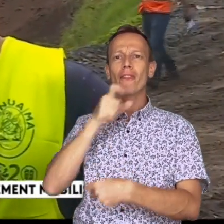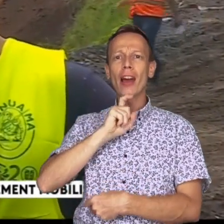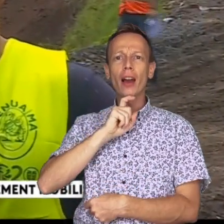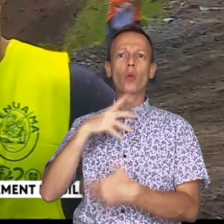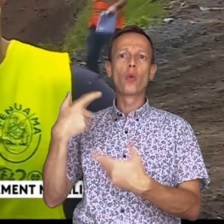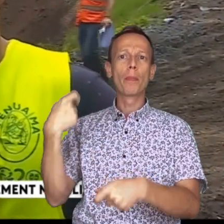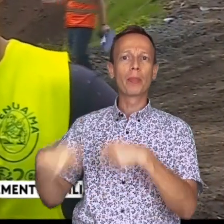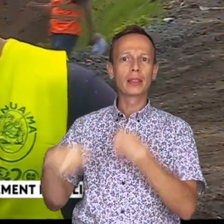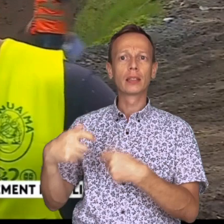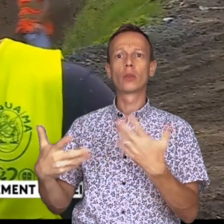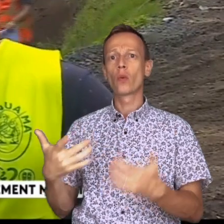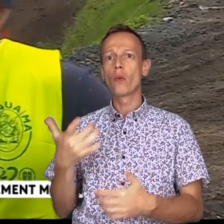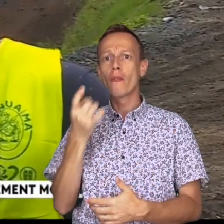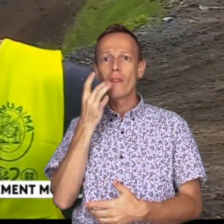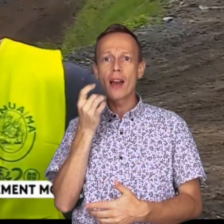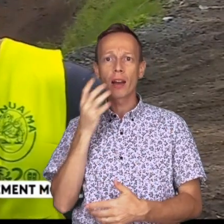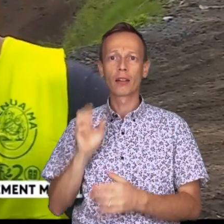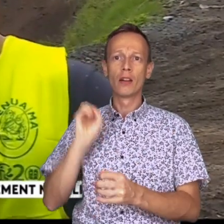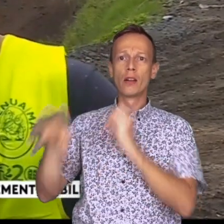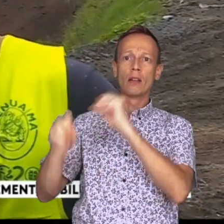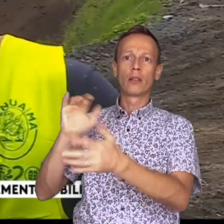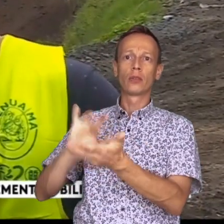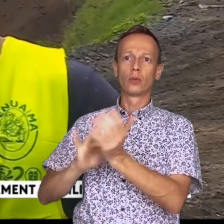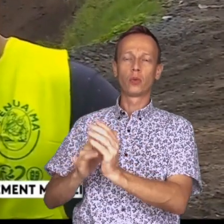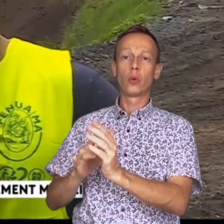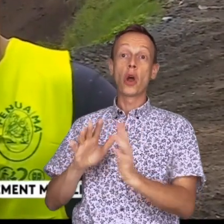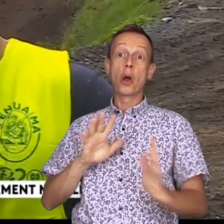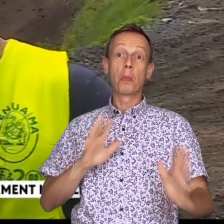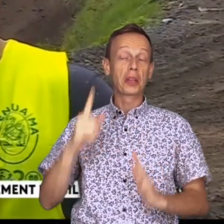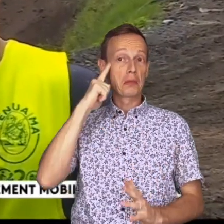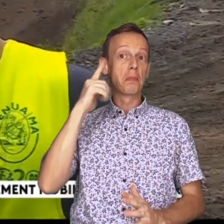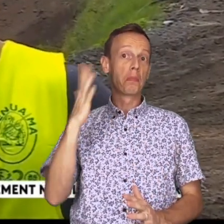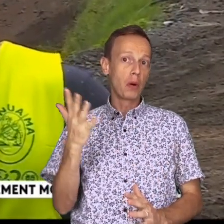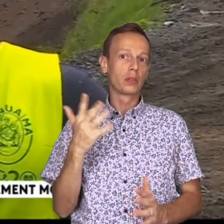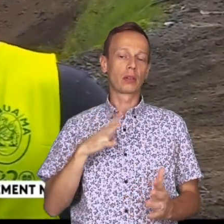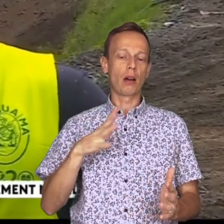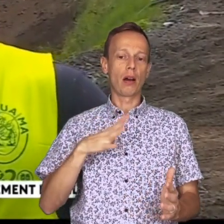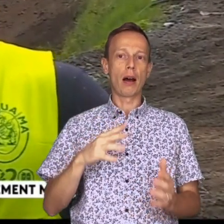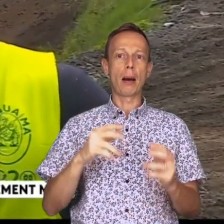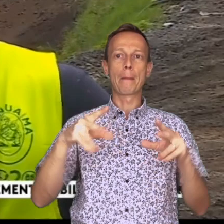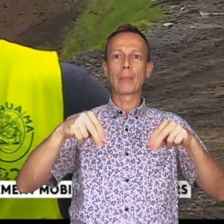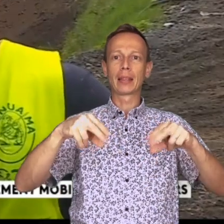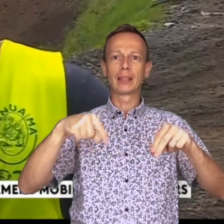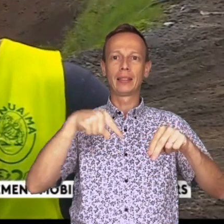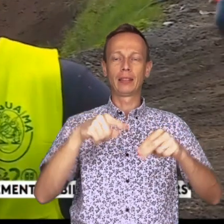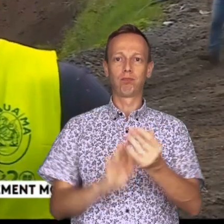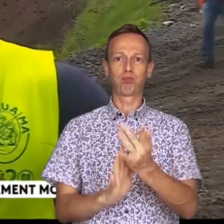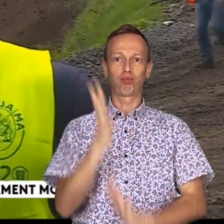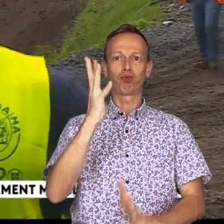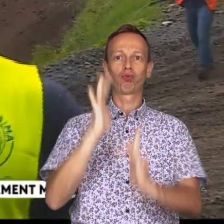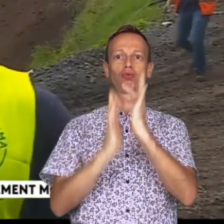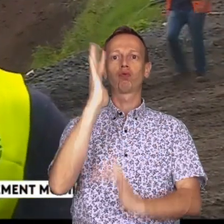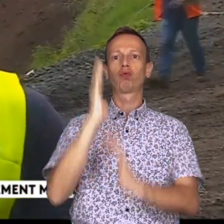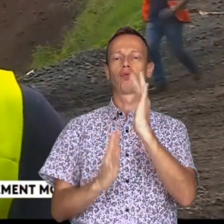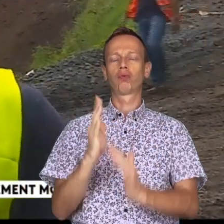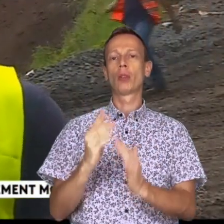jette de la ferraille, où on jette également du plastique et du verre. Alors l'hypothèse, c'est que peut-être il y a tout simplement une batterie qui a pris feu.